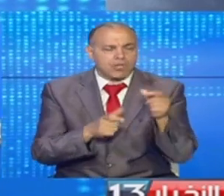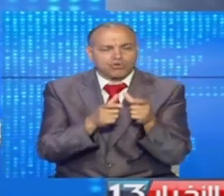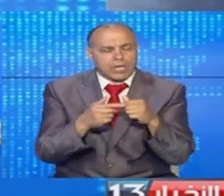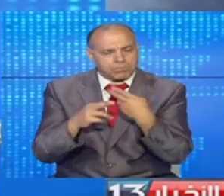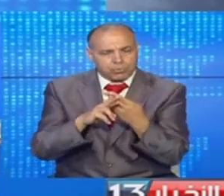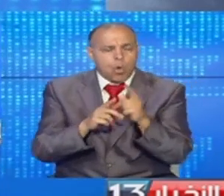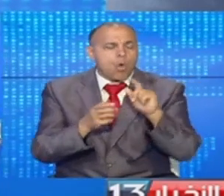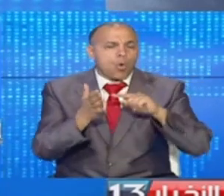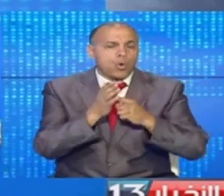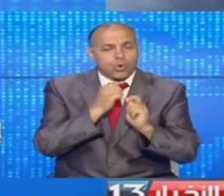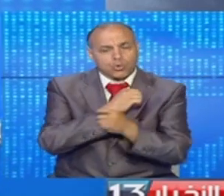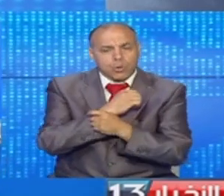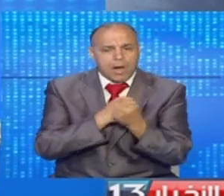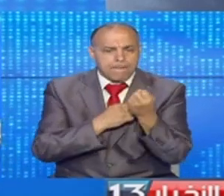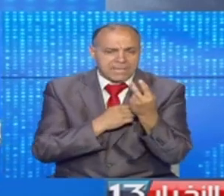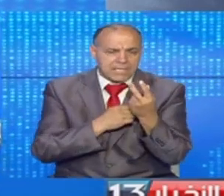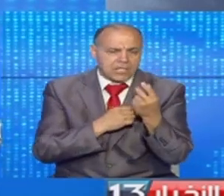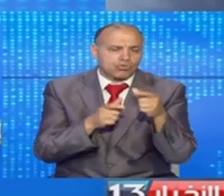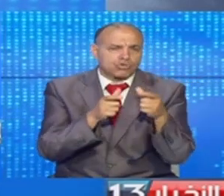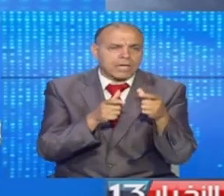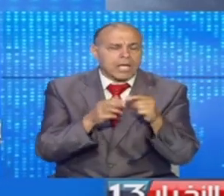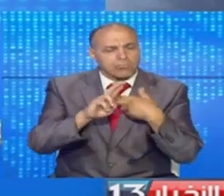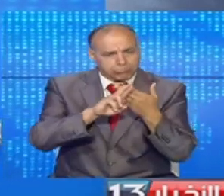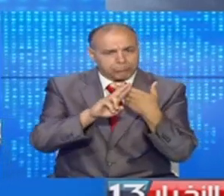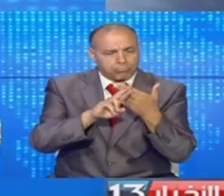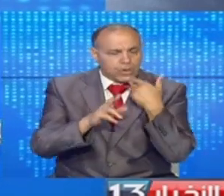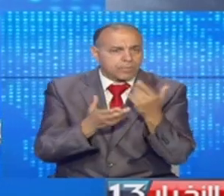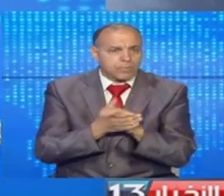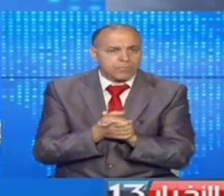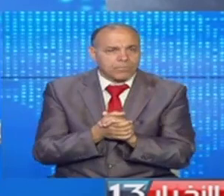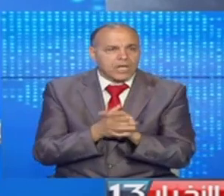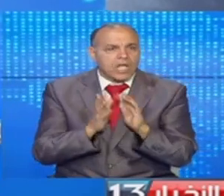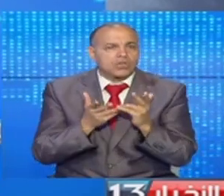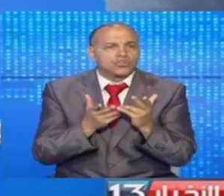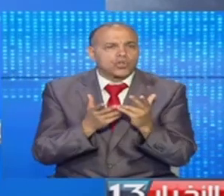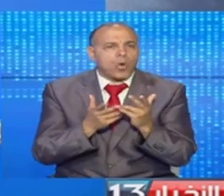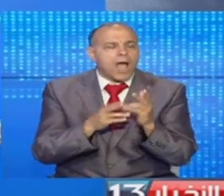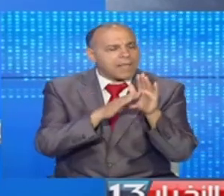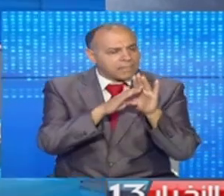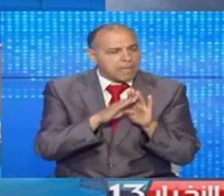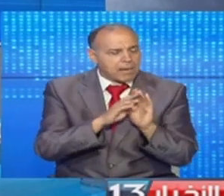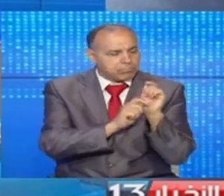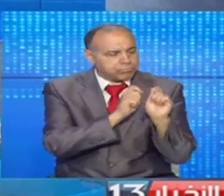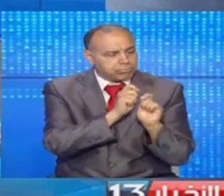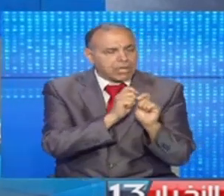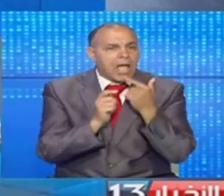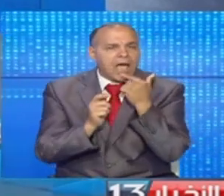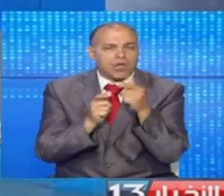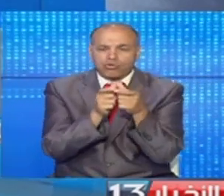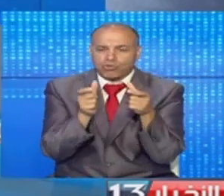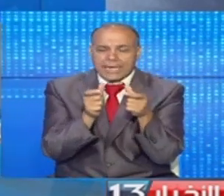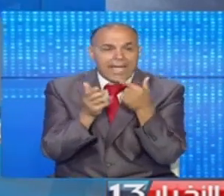وكل أسبوع فما تقريبا 200-300 شركة قاعدين يجاوبوا فيها. ما هي أفاق تفعيل ضمان القروض المزدات